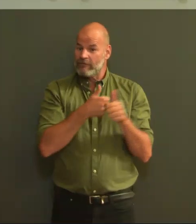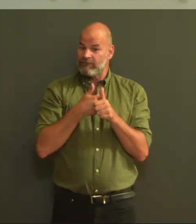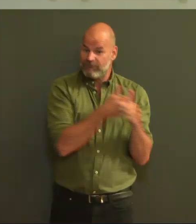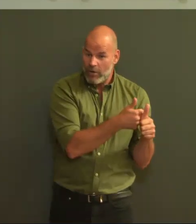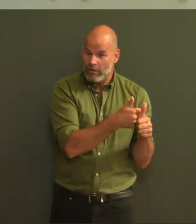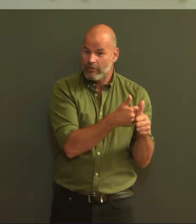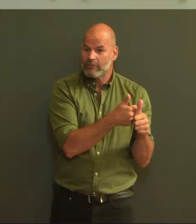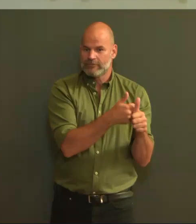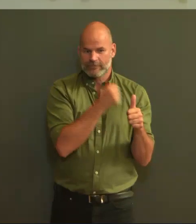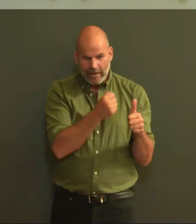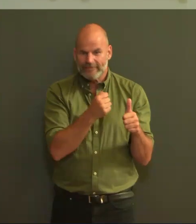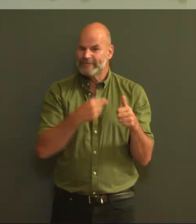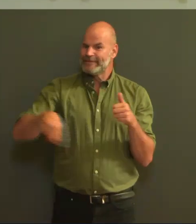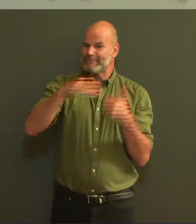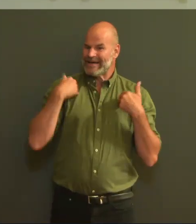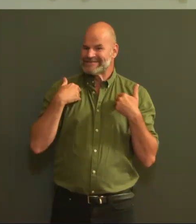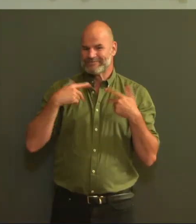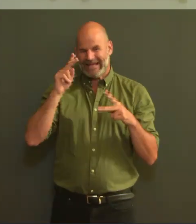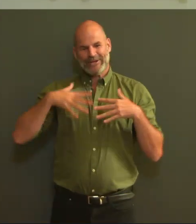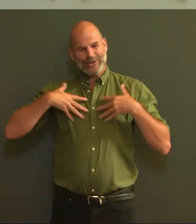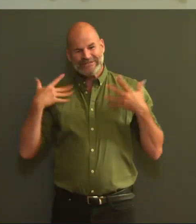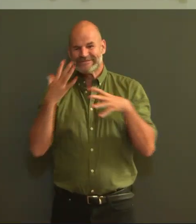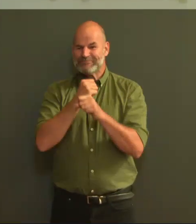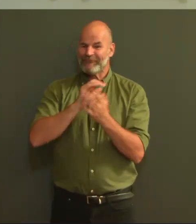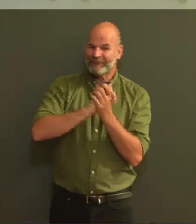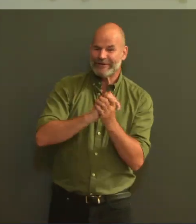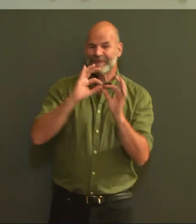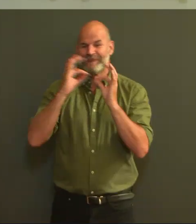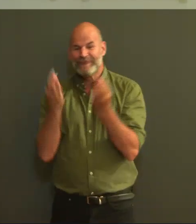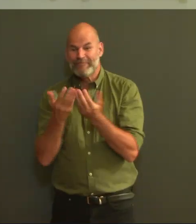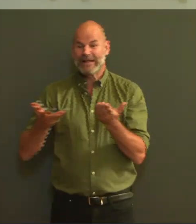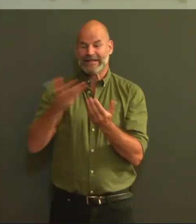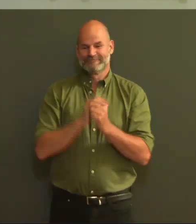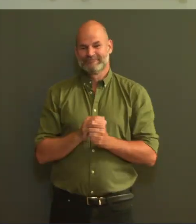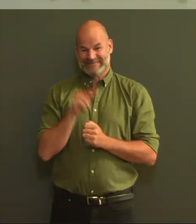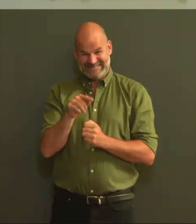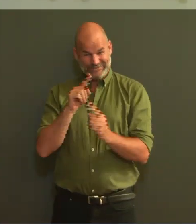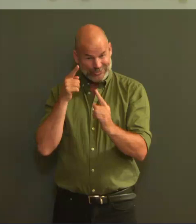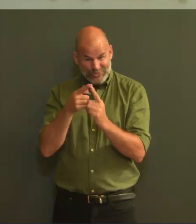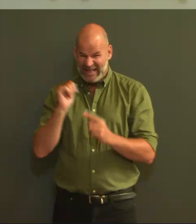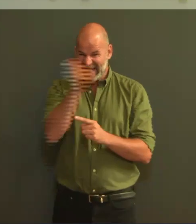familie, vrienden en collega's. En dat is waar we allemaal enorm naar uitkijken.